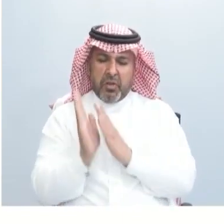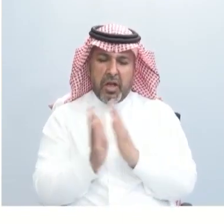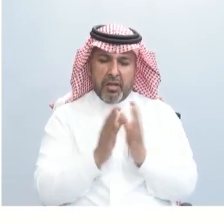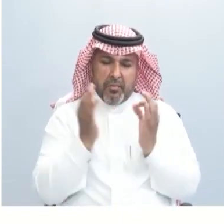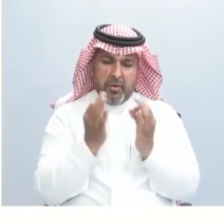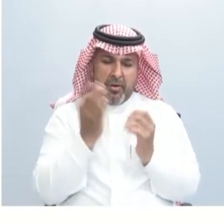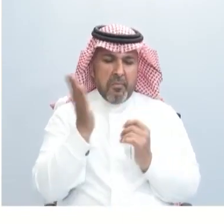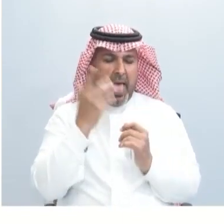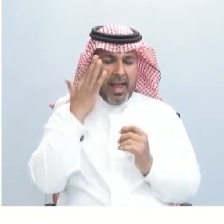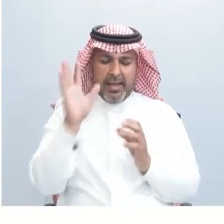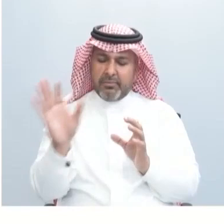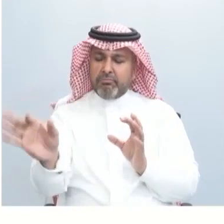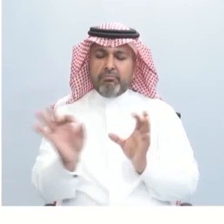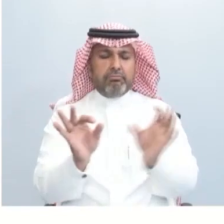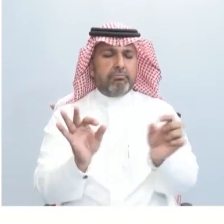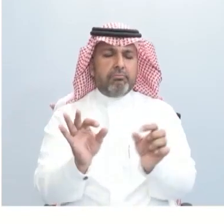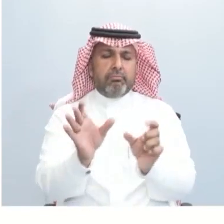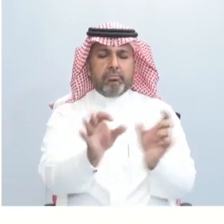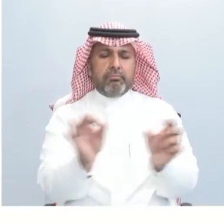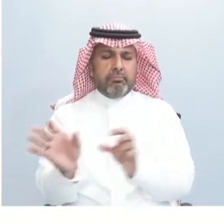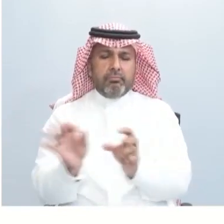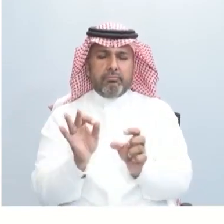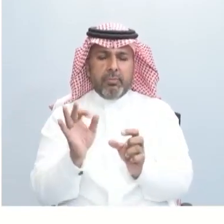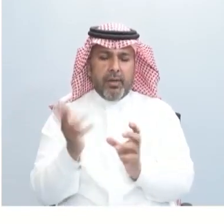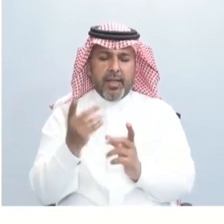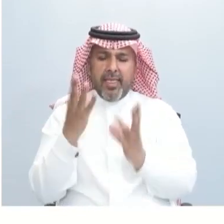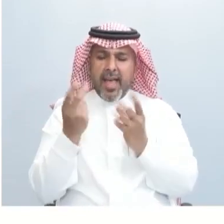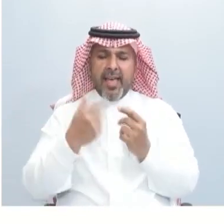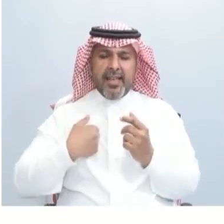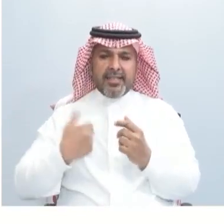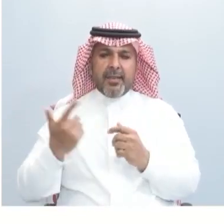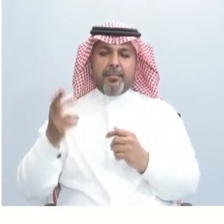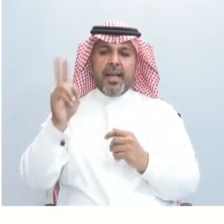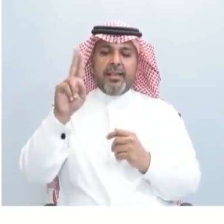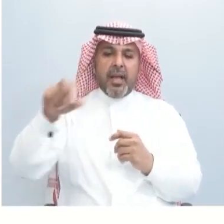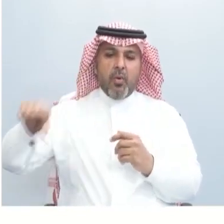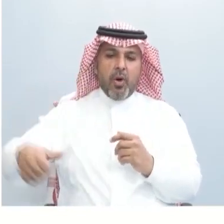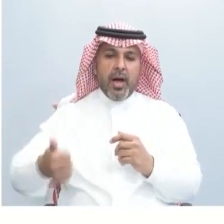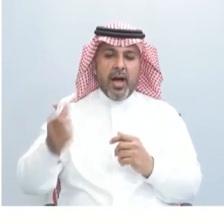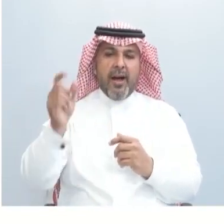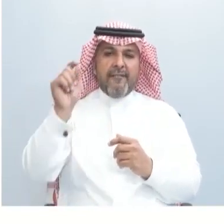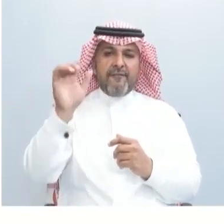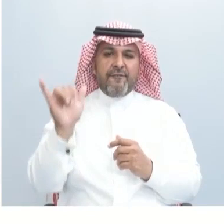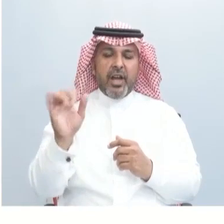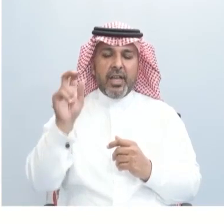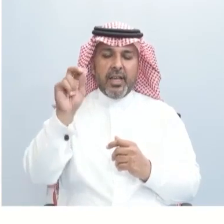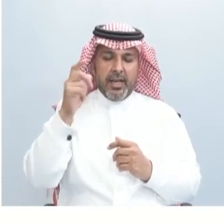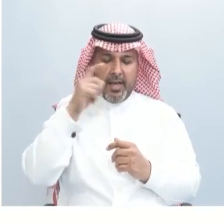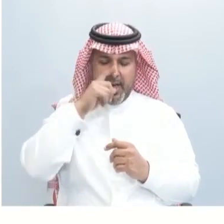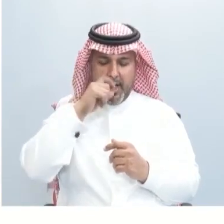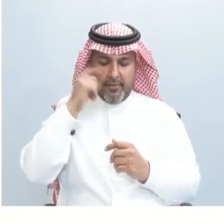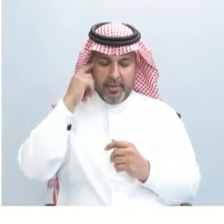لي من سته عناصر ويمكن كتابه عدد التوافيق في هذه الحاله في الصوره اللي هو